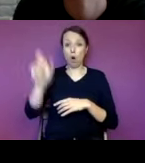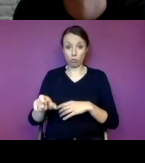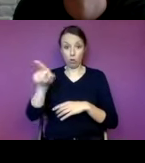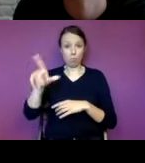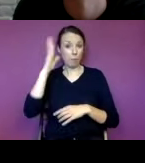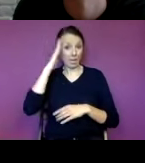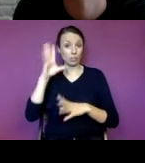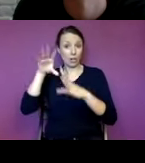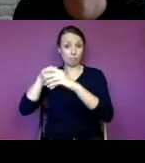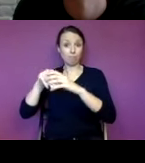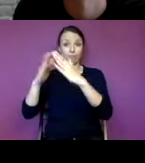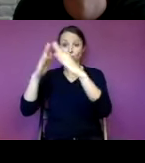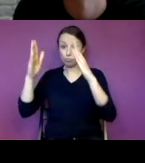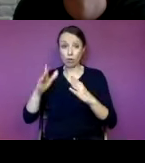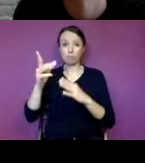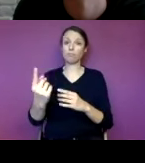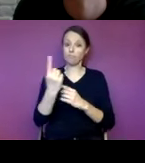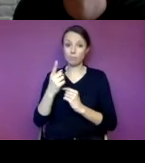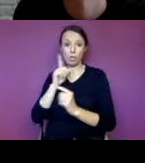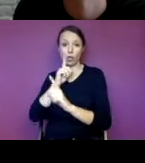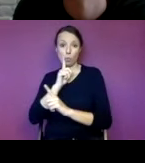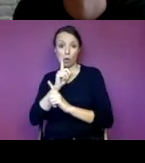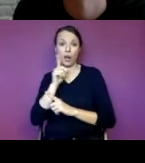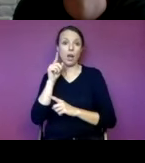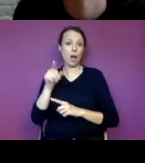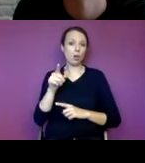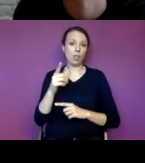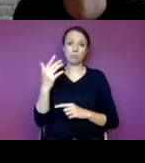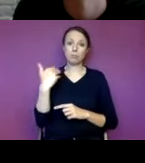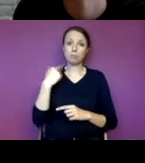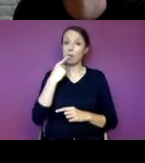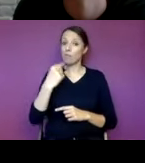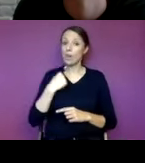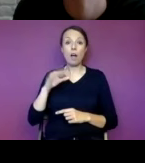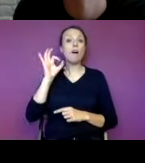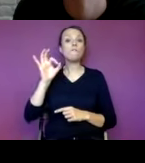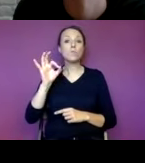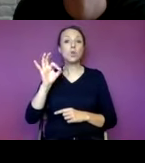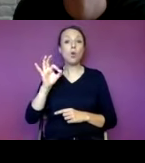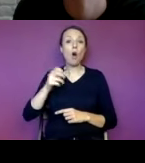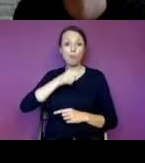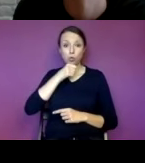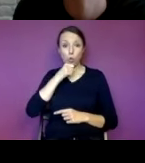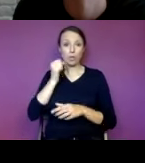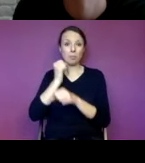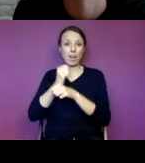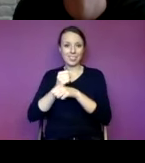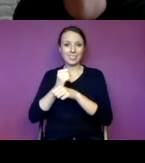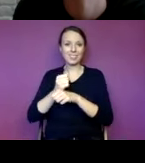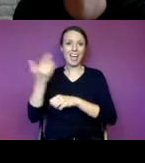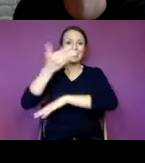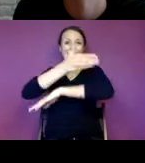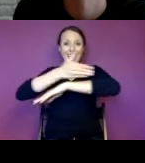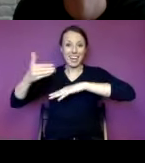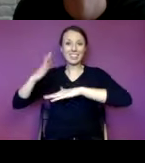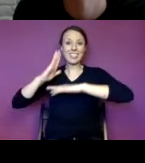że właśnie podzieliła się ze mną informacją, że wnuk, który pracuje za granicą na budowie, obiecał, że wreszcie jej